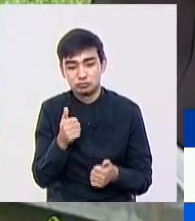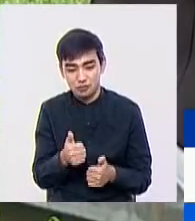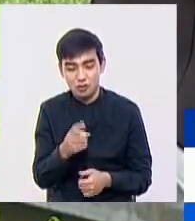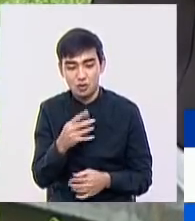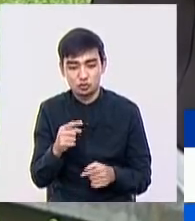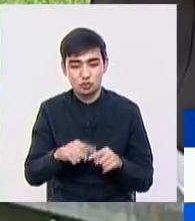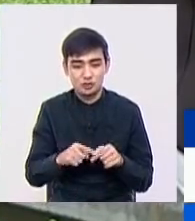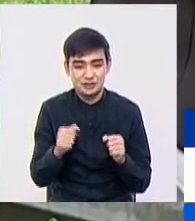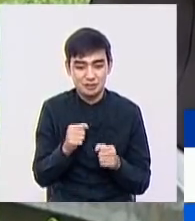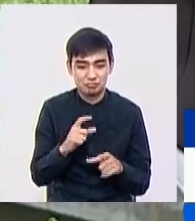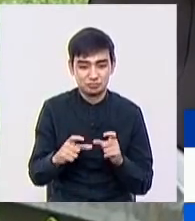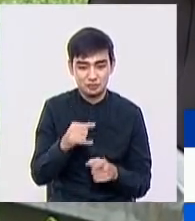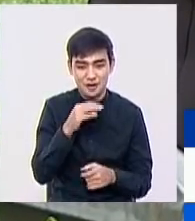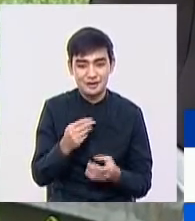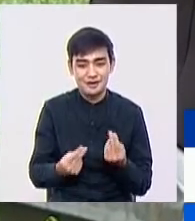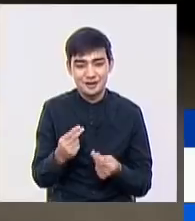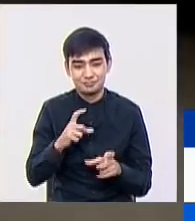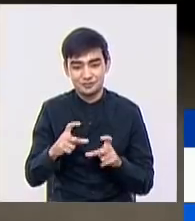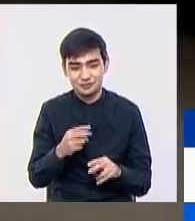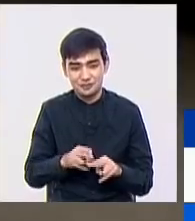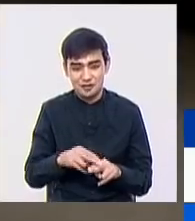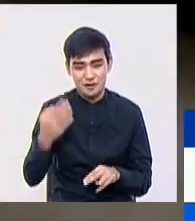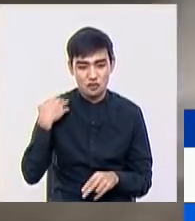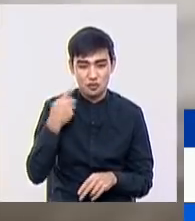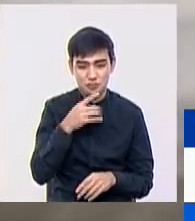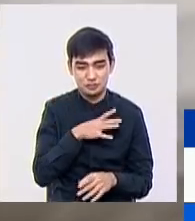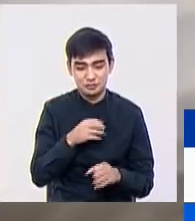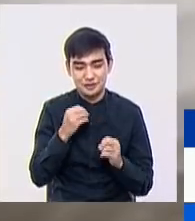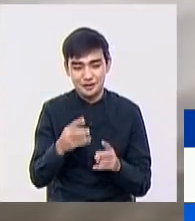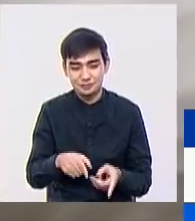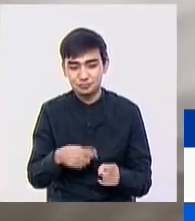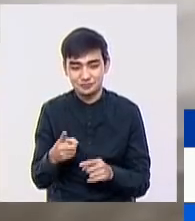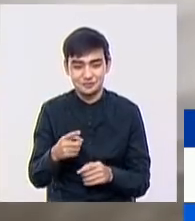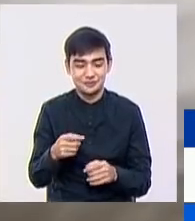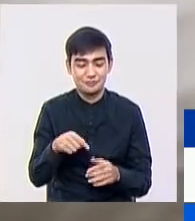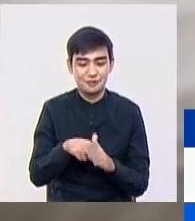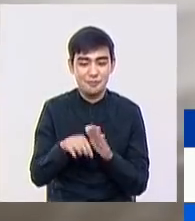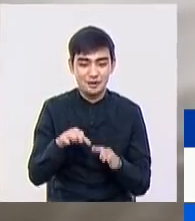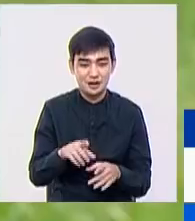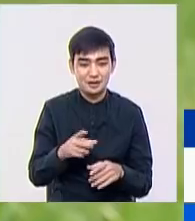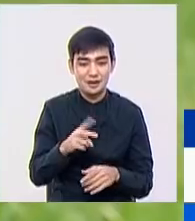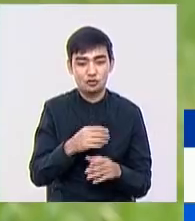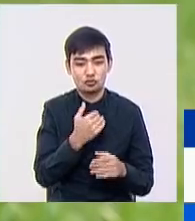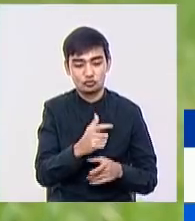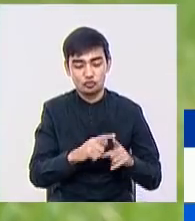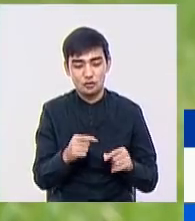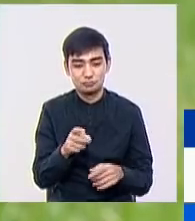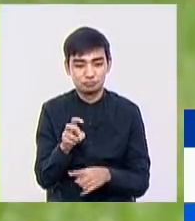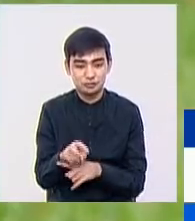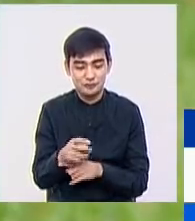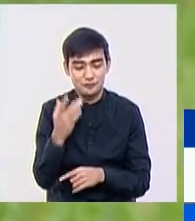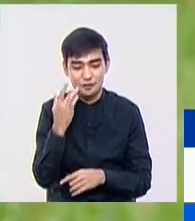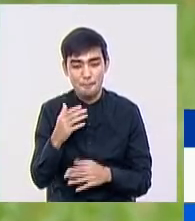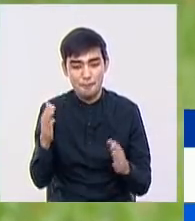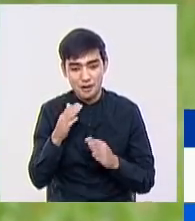зима. Те, кто играют в шахматы, давно говорят, до того, как их перевели в здание, принадлежащее школе, они собирались тут же в